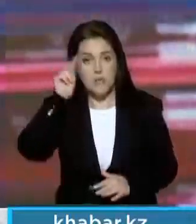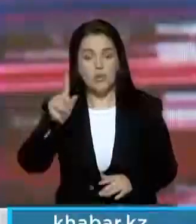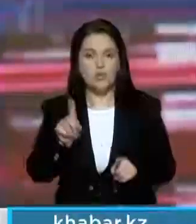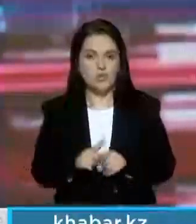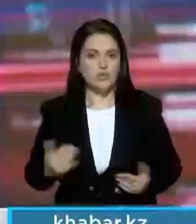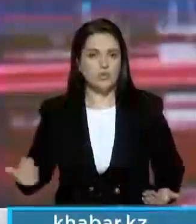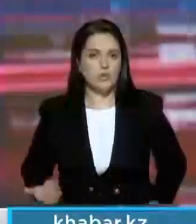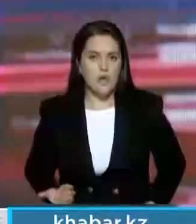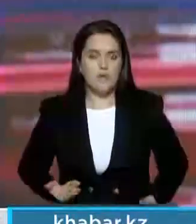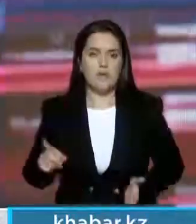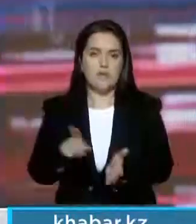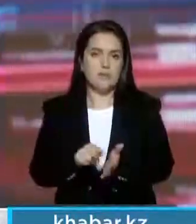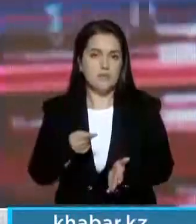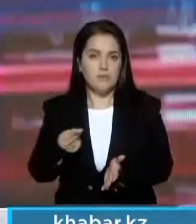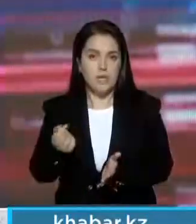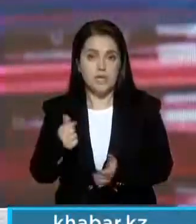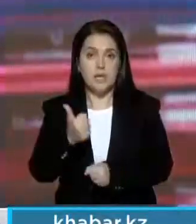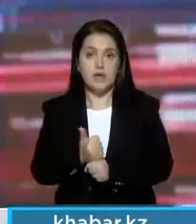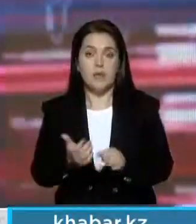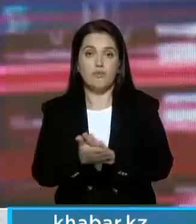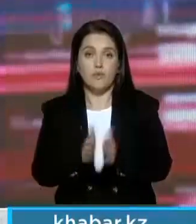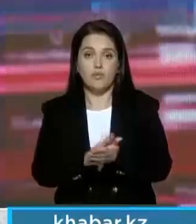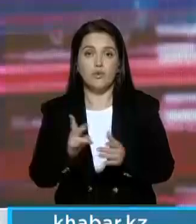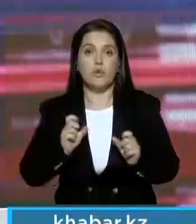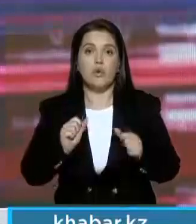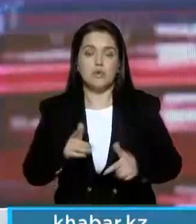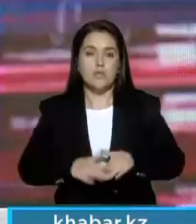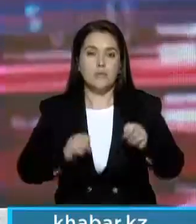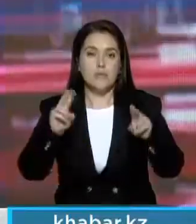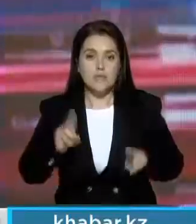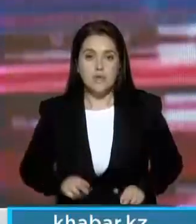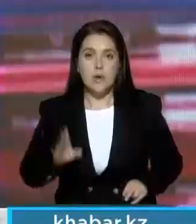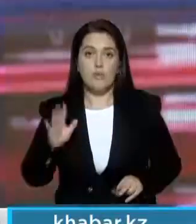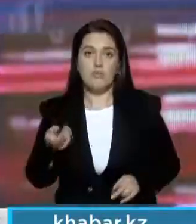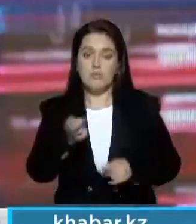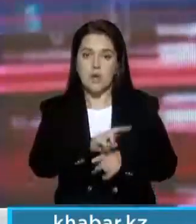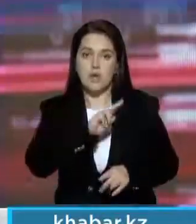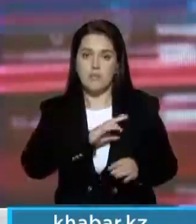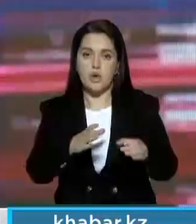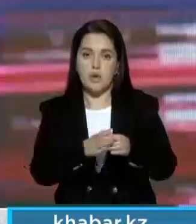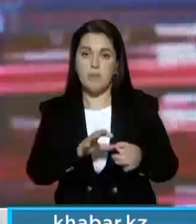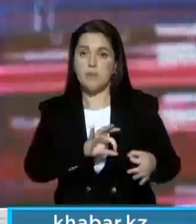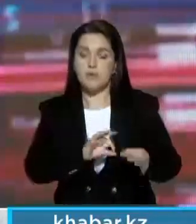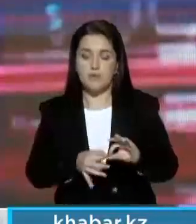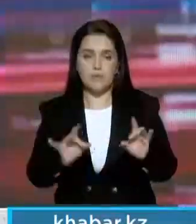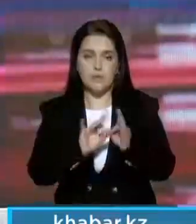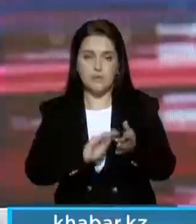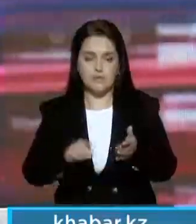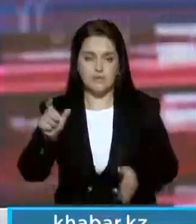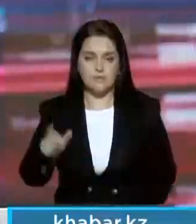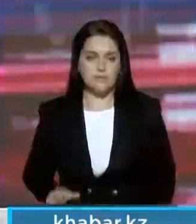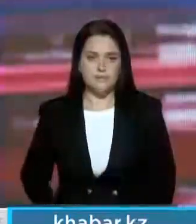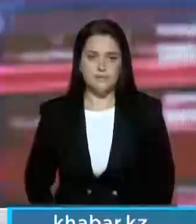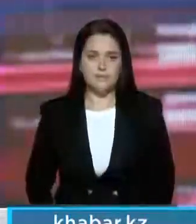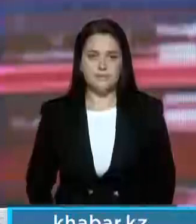их проживание и стипендию. Главное условие – поступить на востребованные специальности и пройти работать в компанию. Подробнее об этом материале